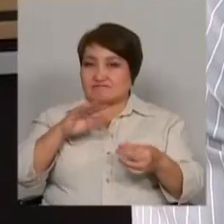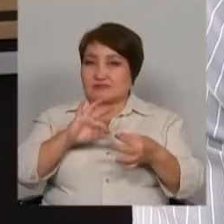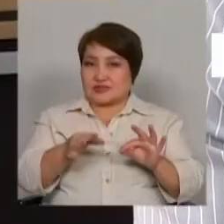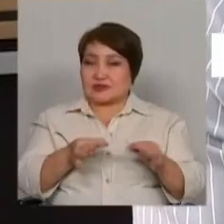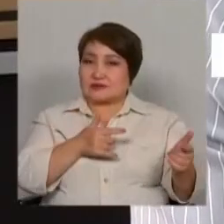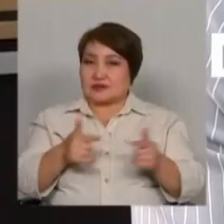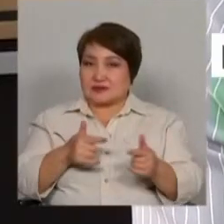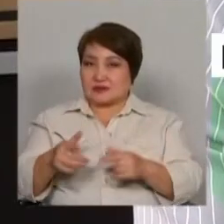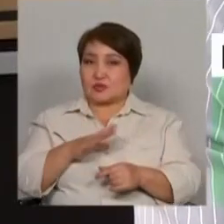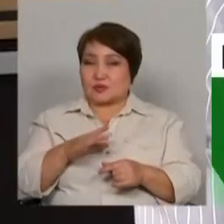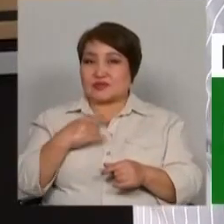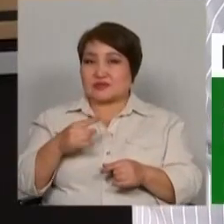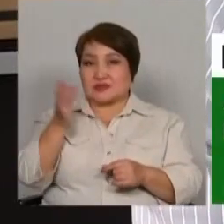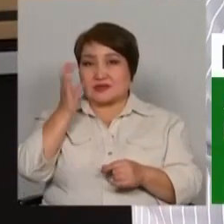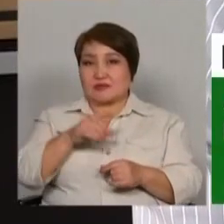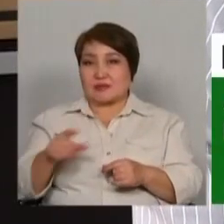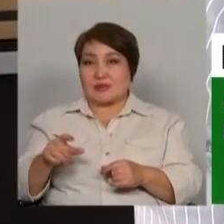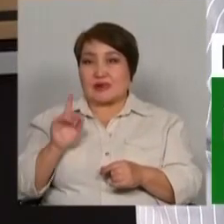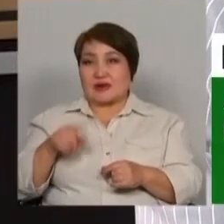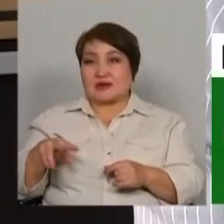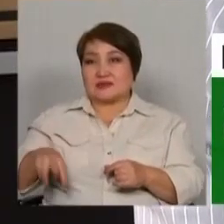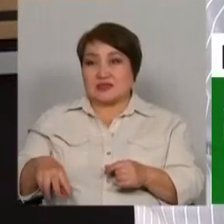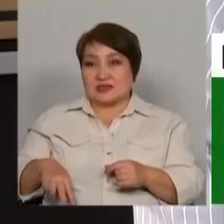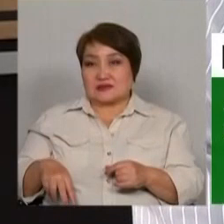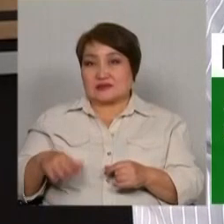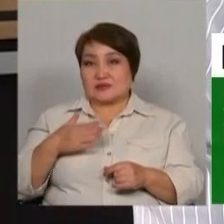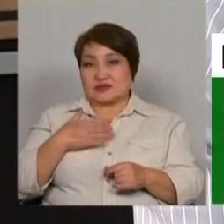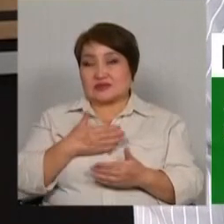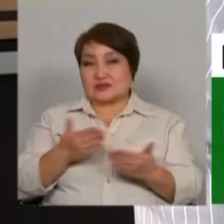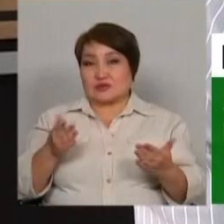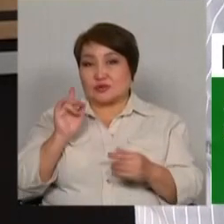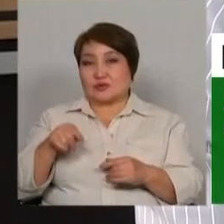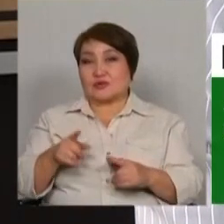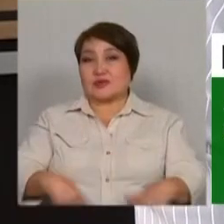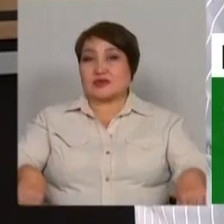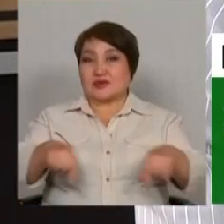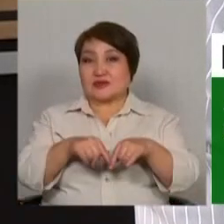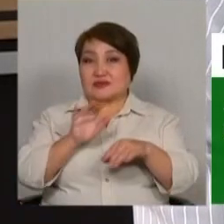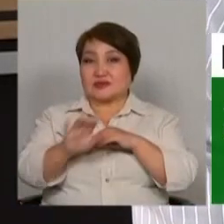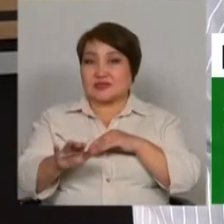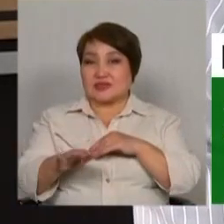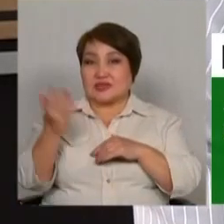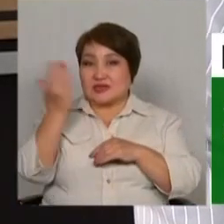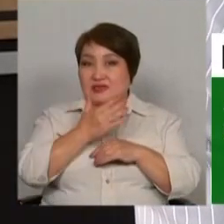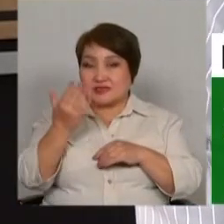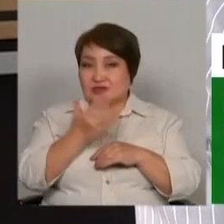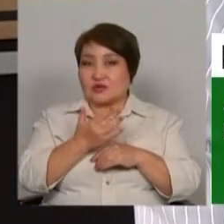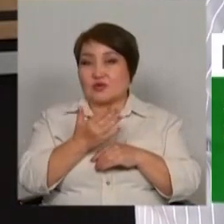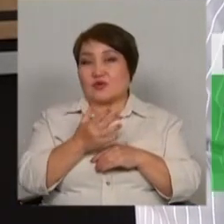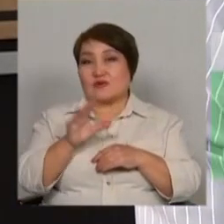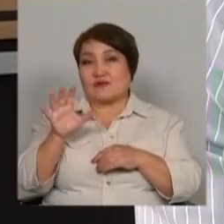директоры өзінде бағынысты сол мекемеге жіберді, кино фото құжаттар архивіне. Бірақ